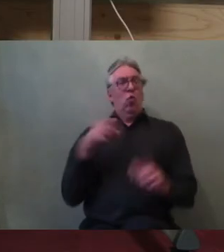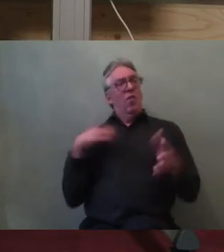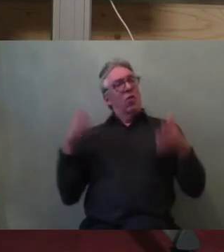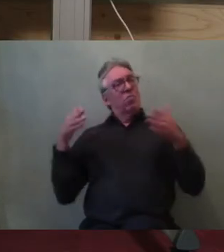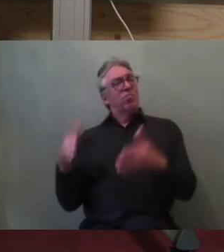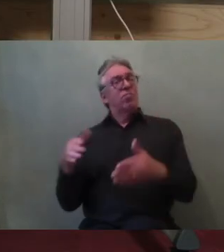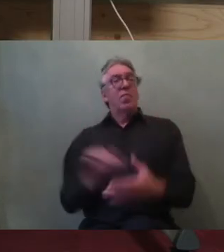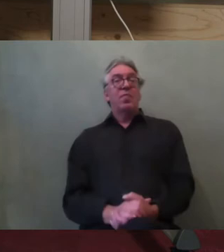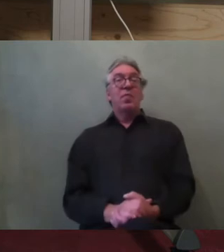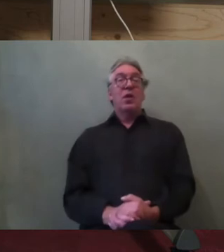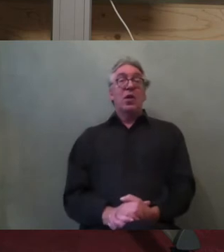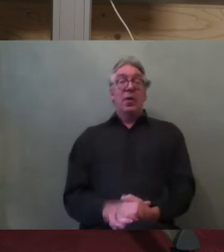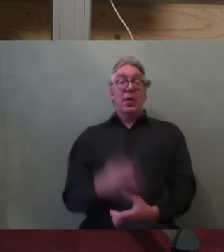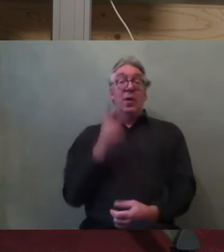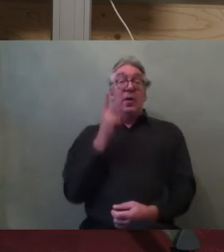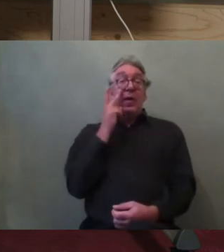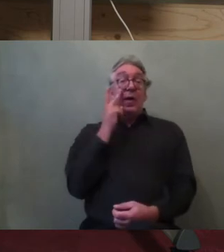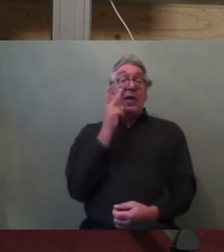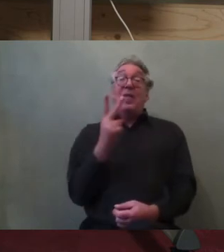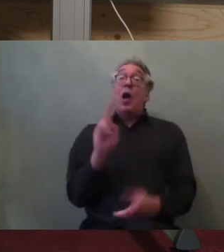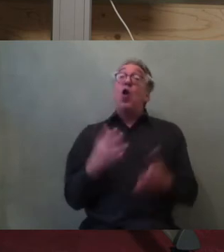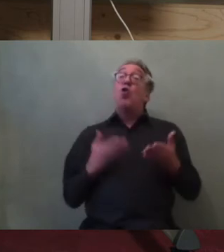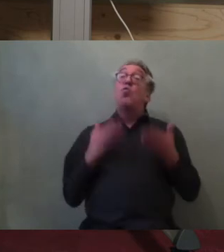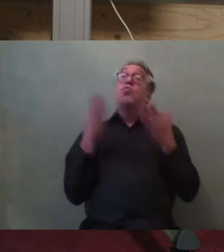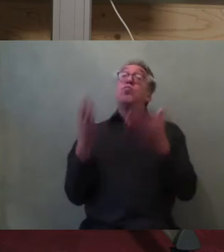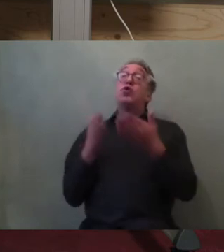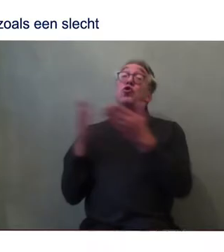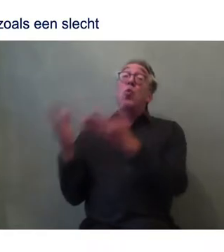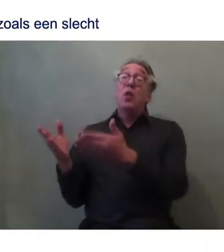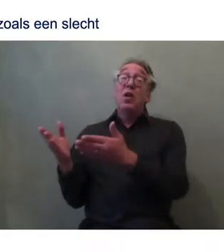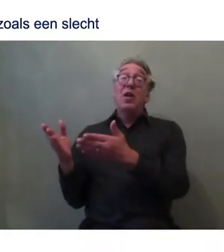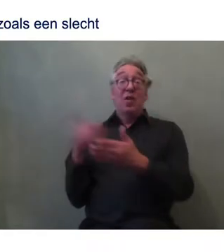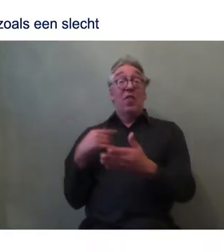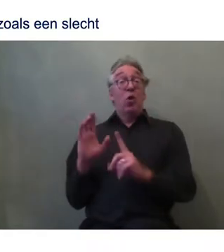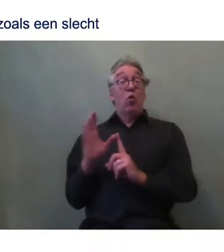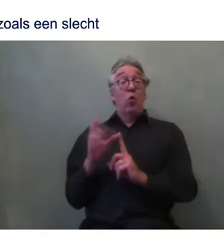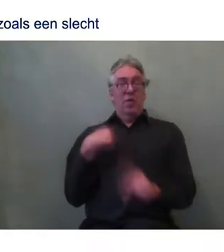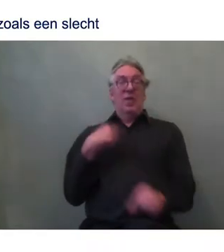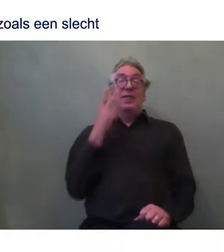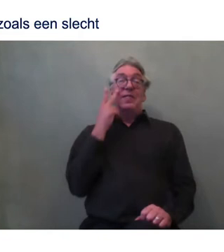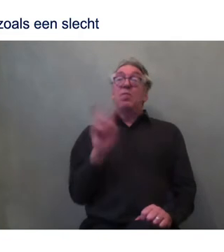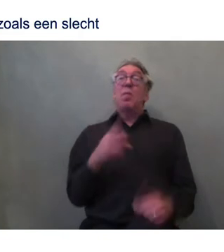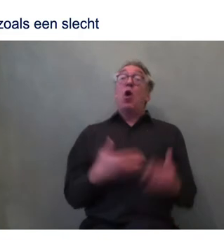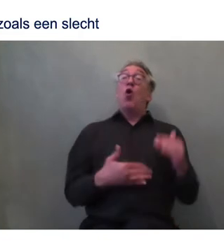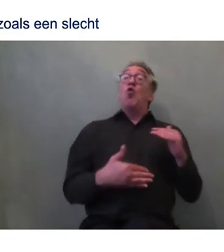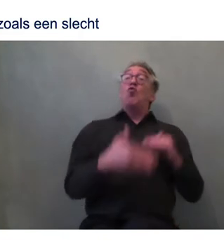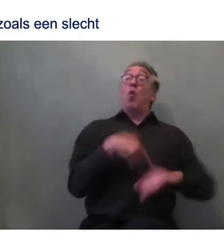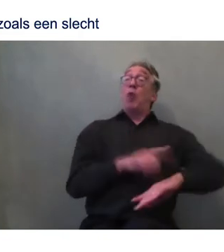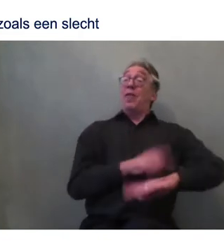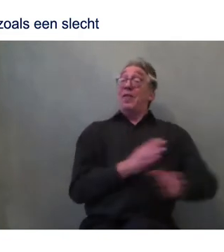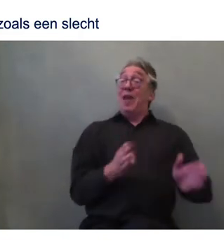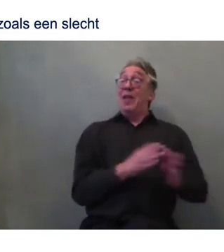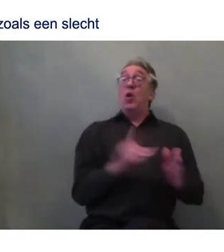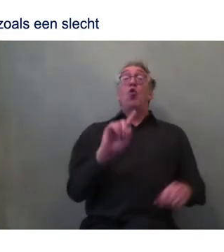kijken naar het bezoeken van cultuur, zien we in de oriëntatiefase en de voorbereiding dat er met name belemmeringen ondervonden worden bij